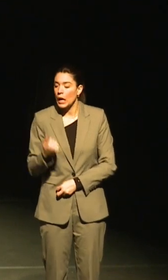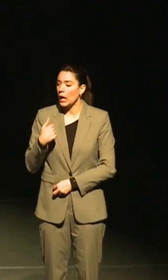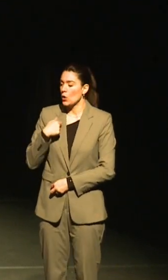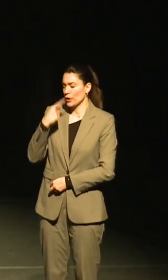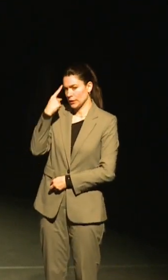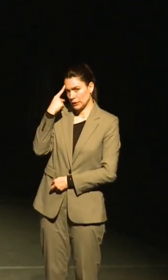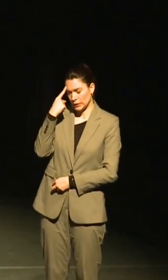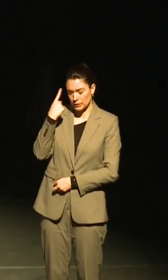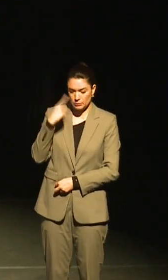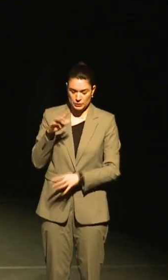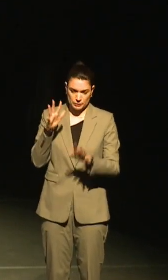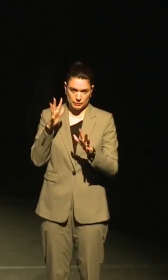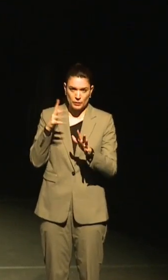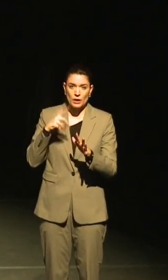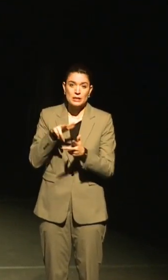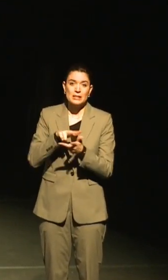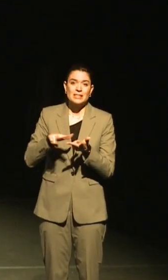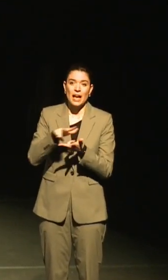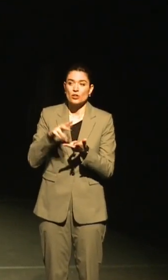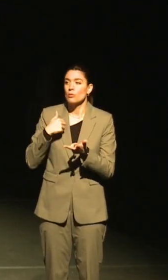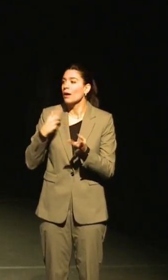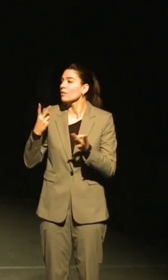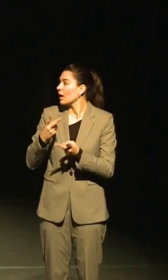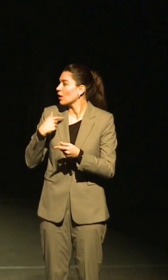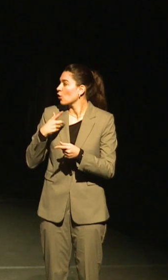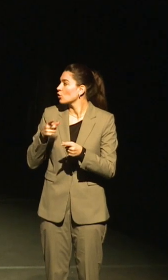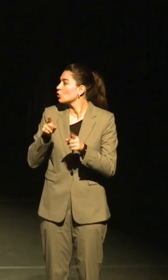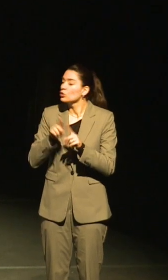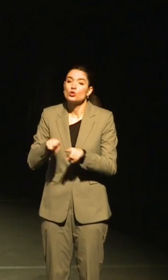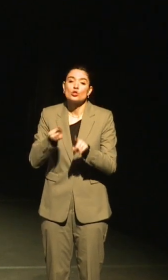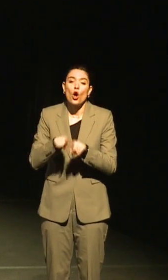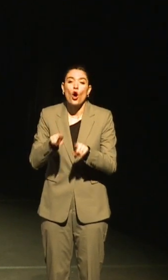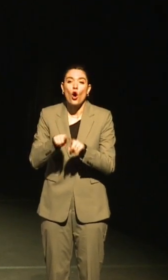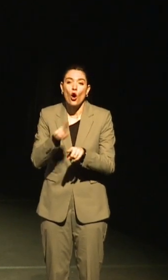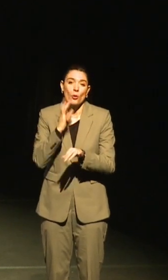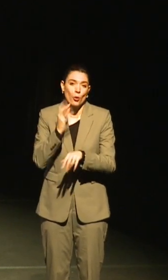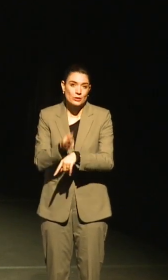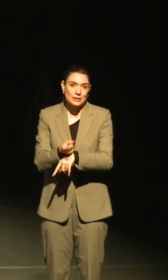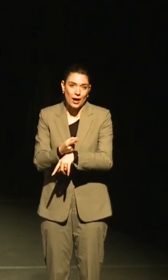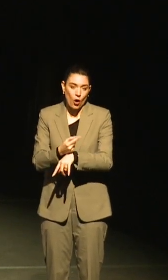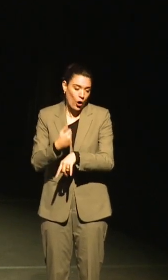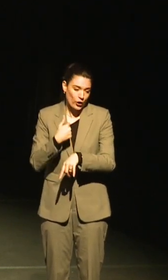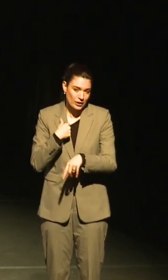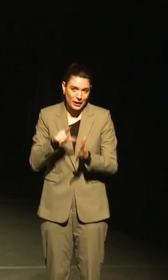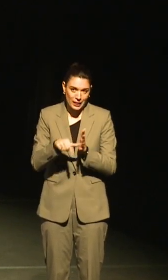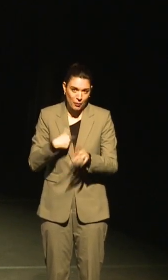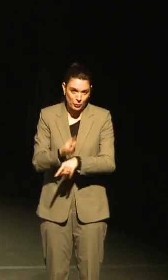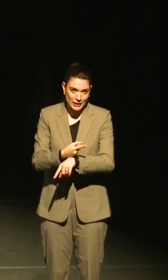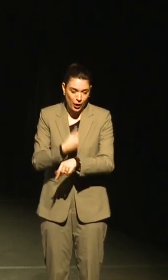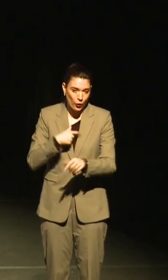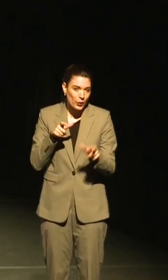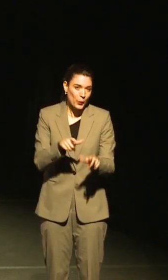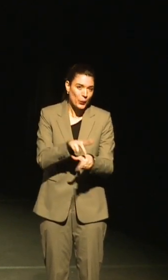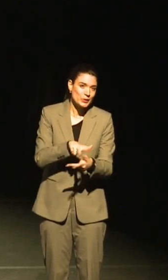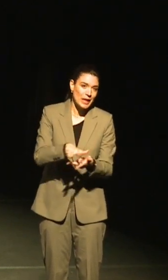pochissimo perché anche più fortunati di noi diciamo destinano questa attività frazioni infinitesimali del proprio tempo e diciamo